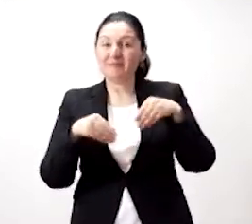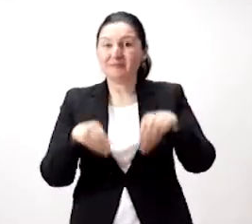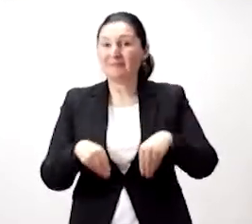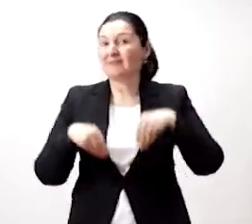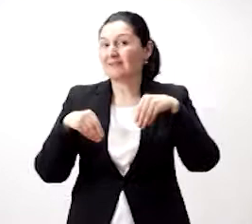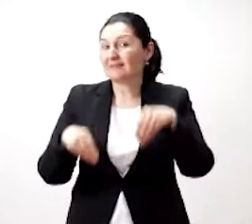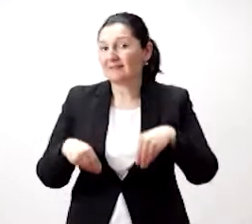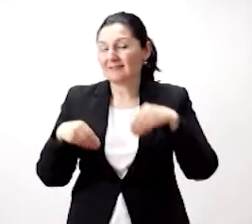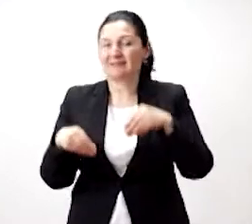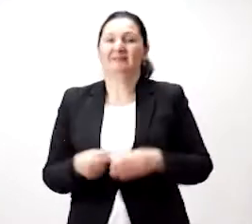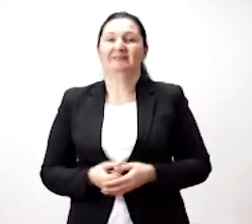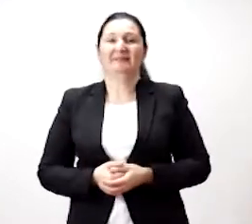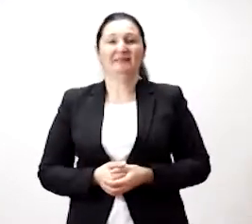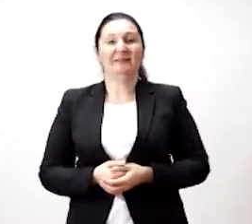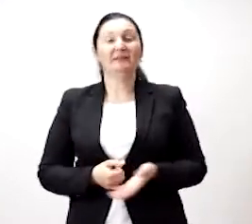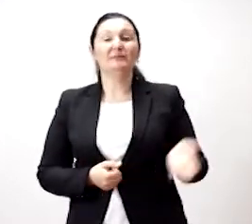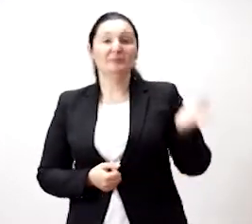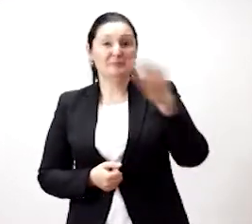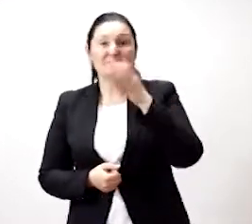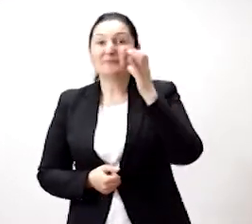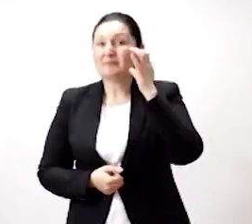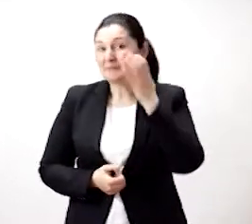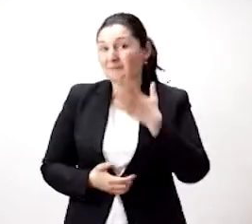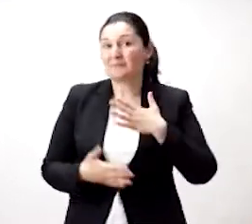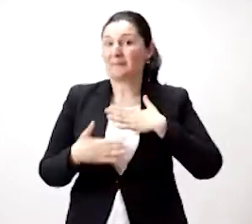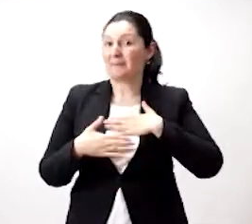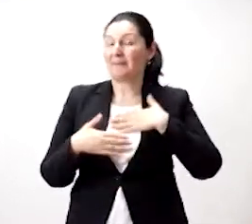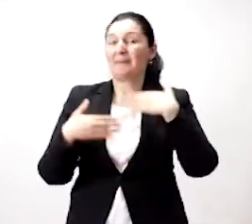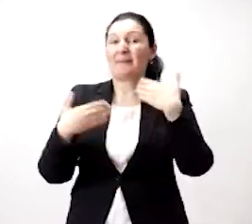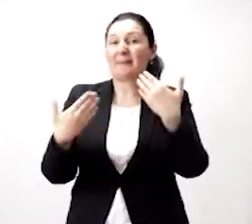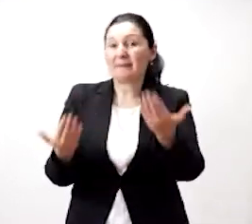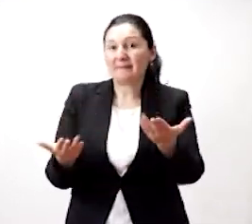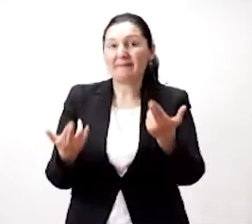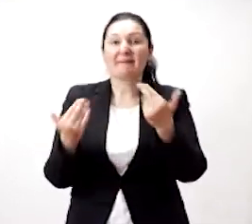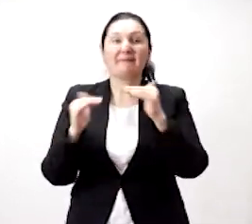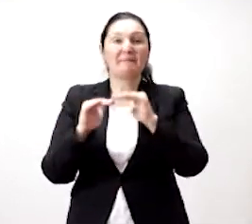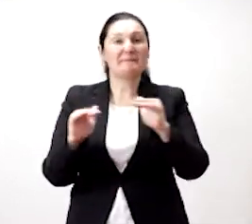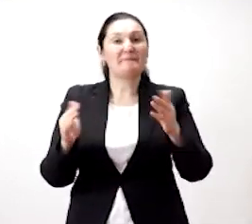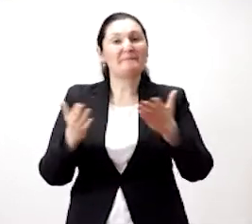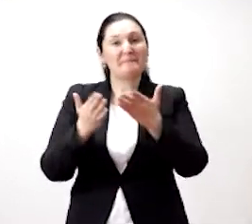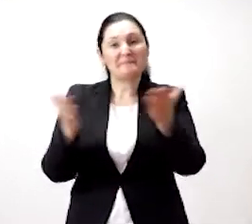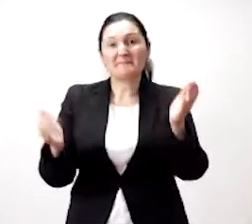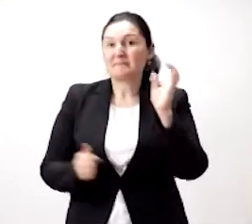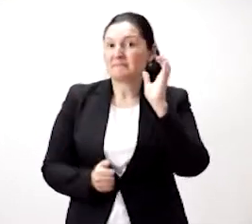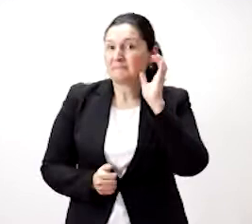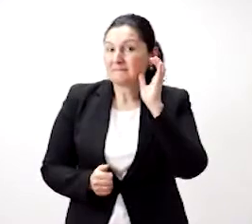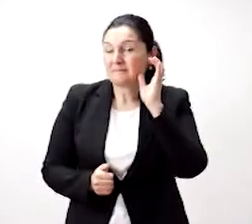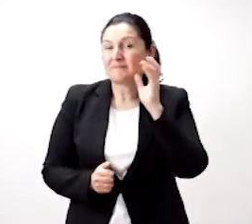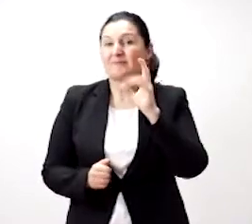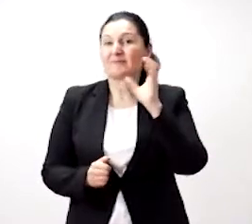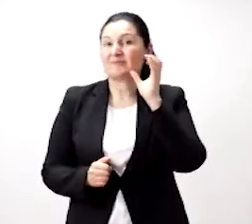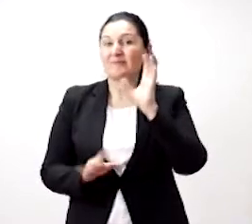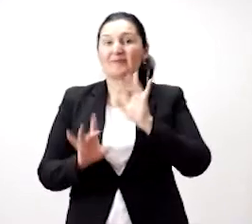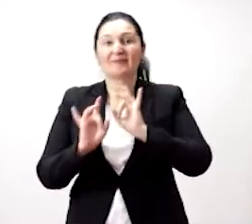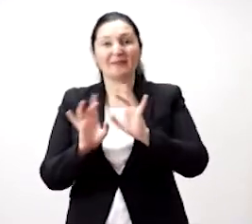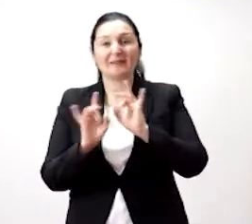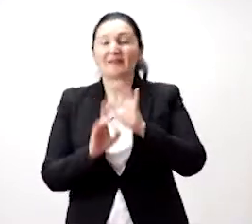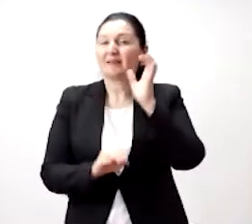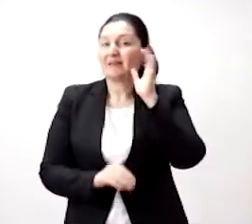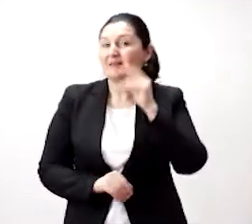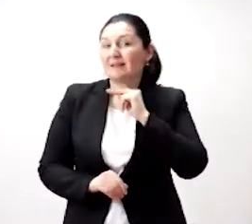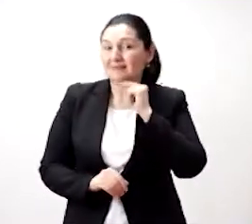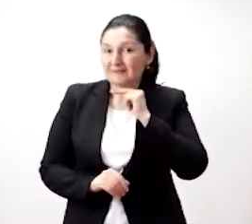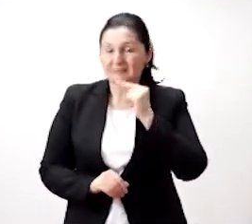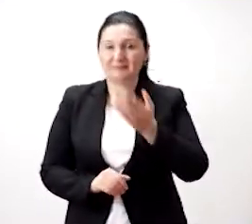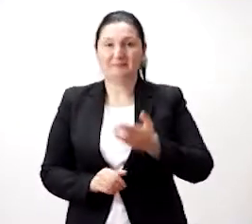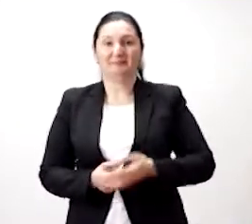хеле ҷолиб. Бед, мову шумоён ва тамошобинон ба нақли Джой бо диққат